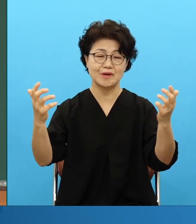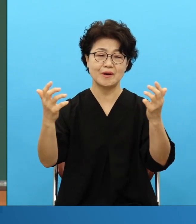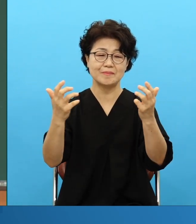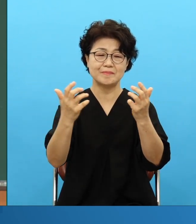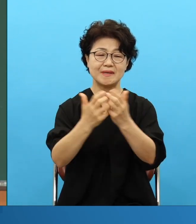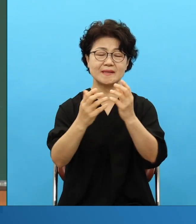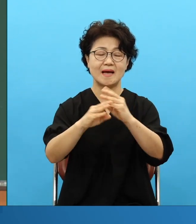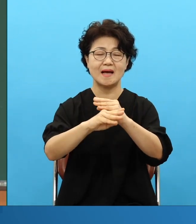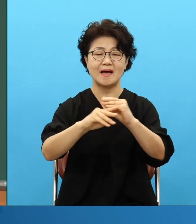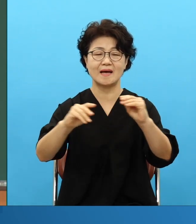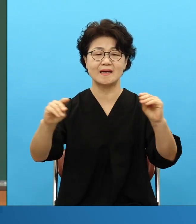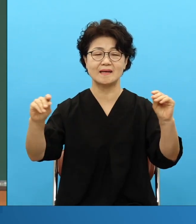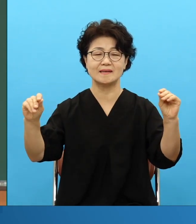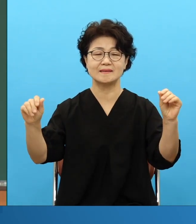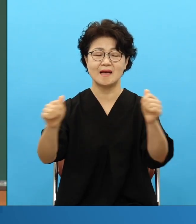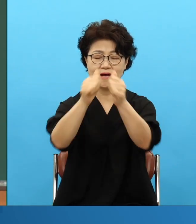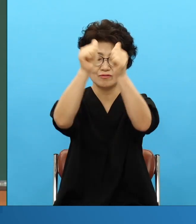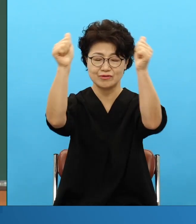흑암으로 덮인 땅